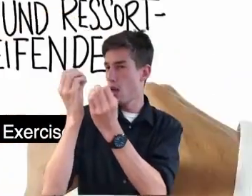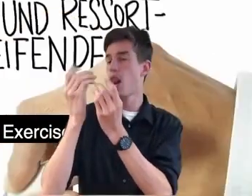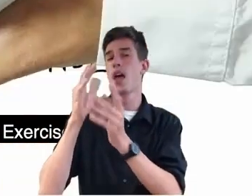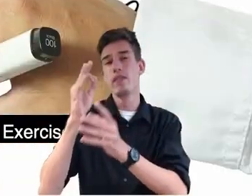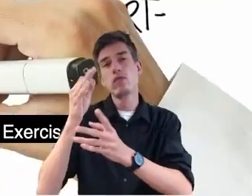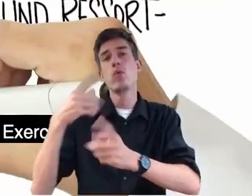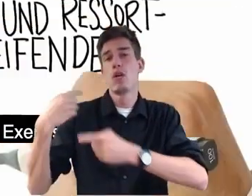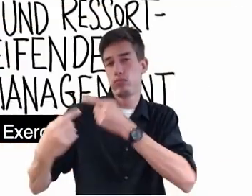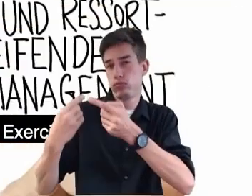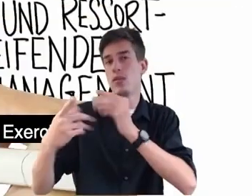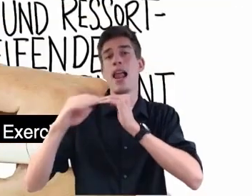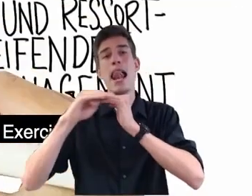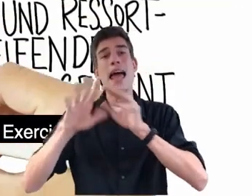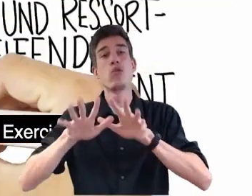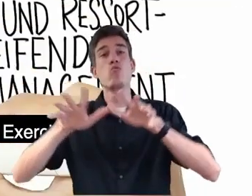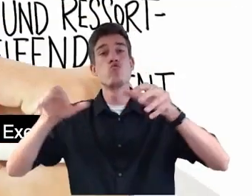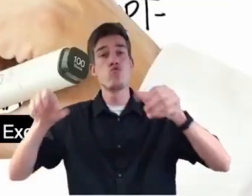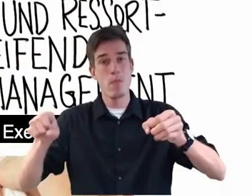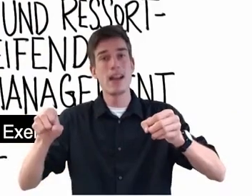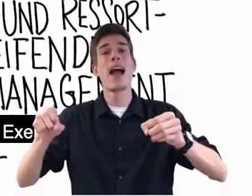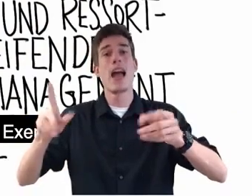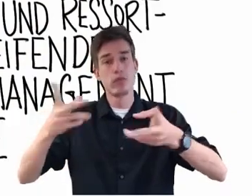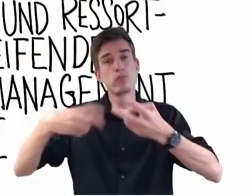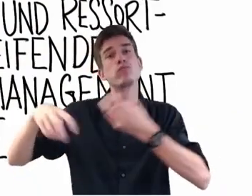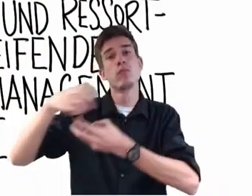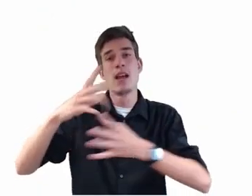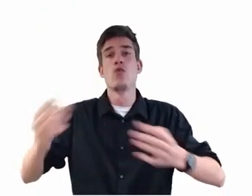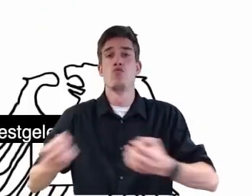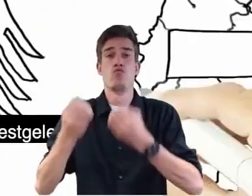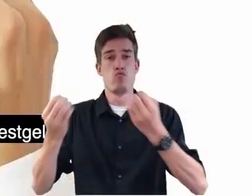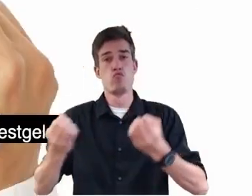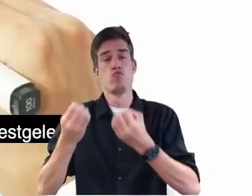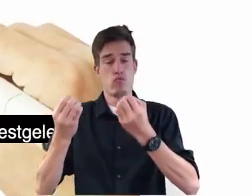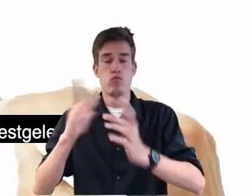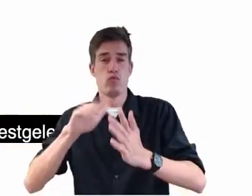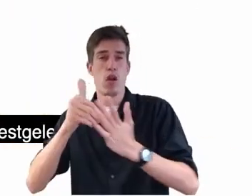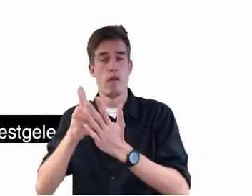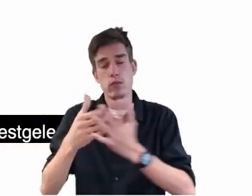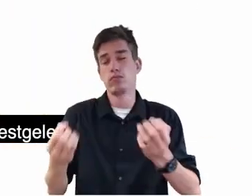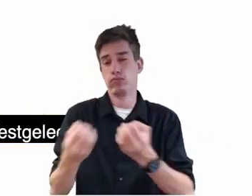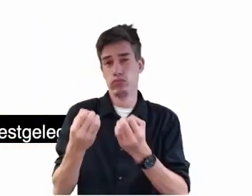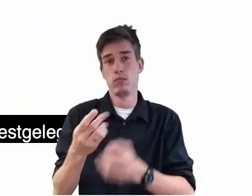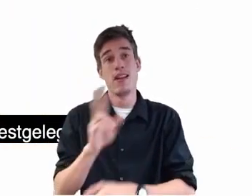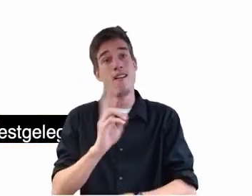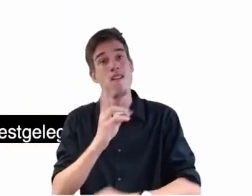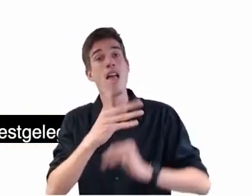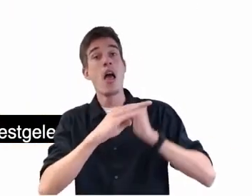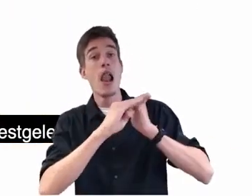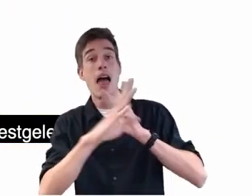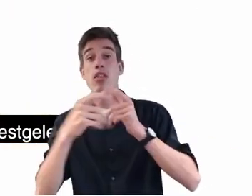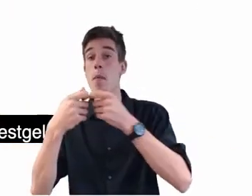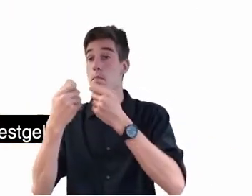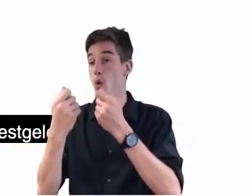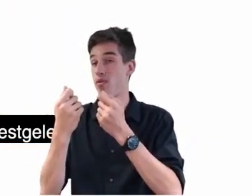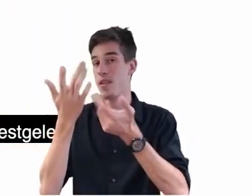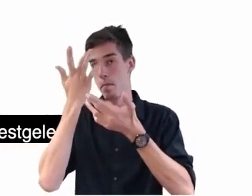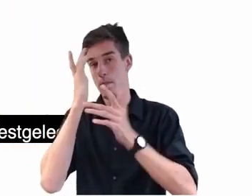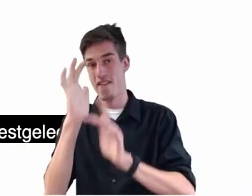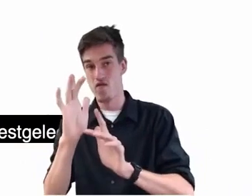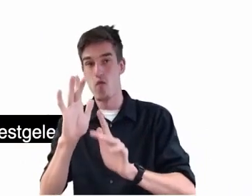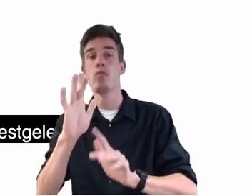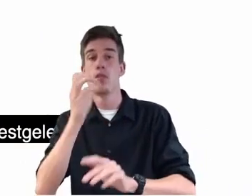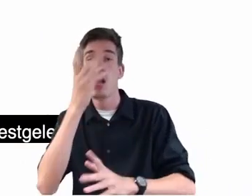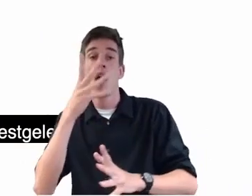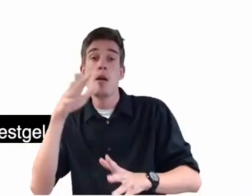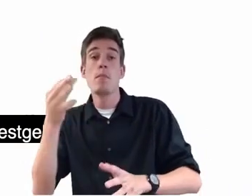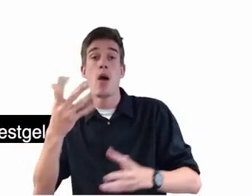ressort übergreifende krisenmanagement exercise steht die befugnisse von bund und ländern sowie die zusammenarbeit im